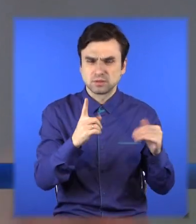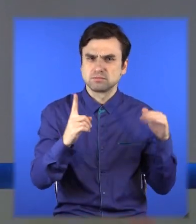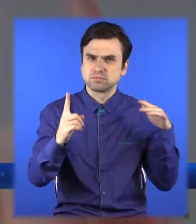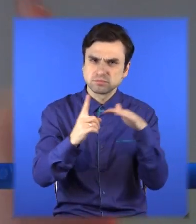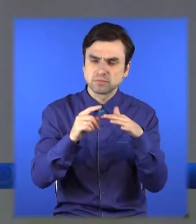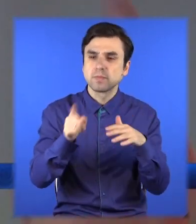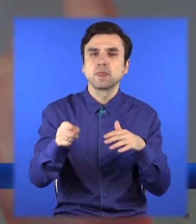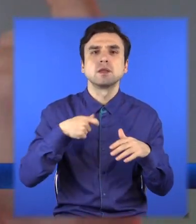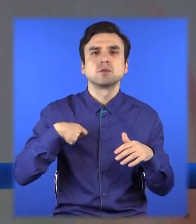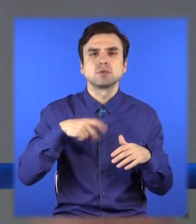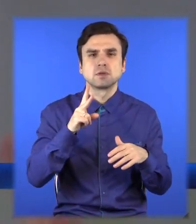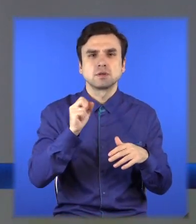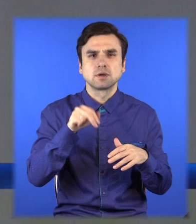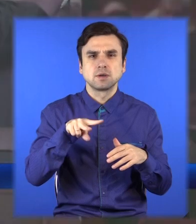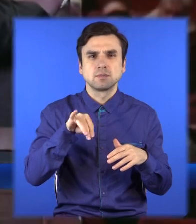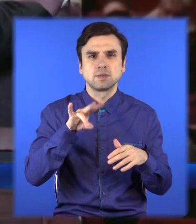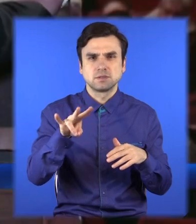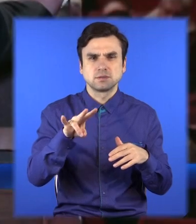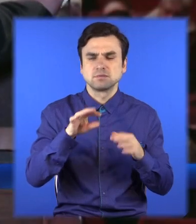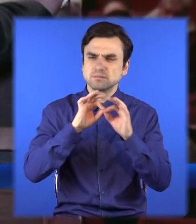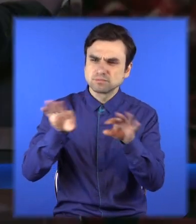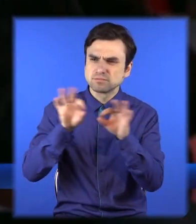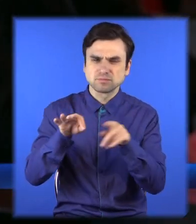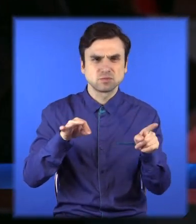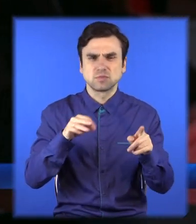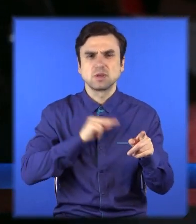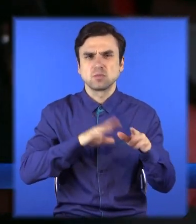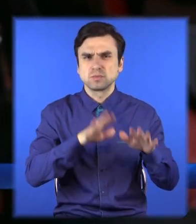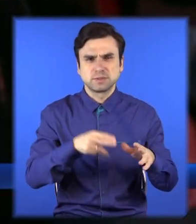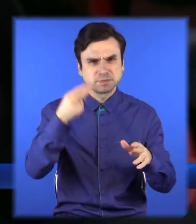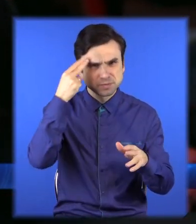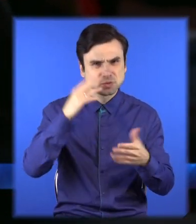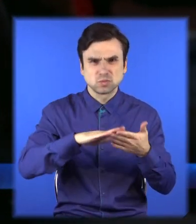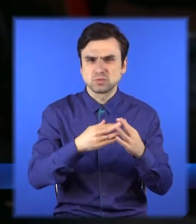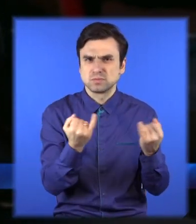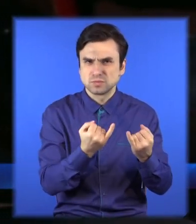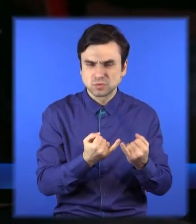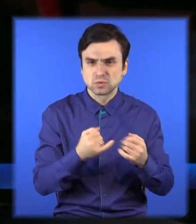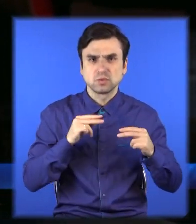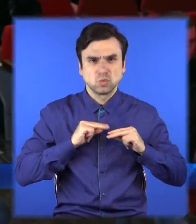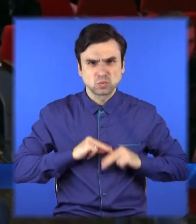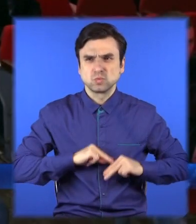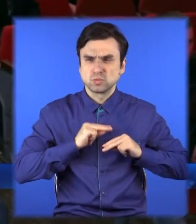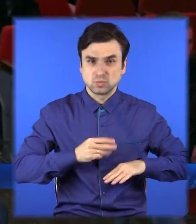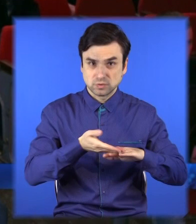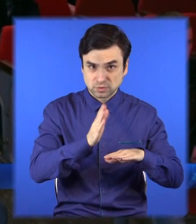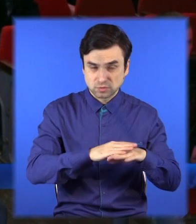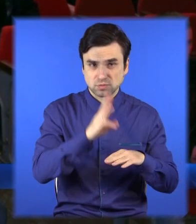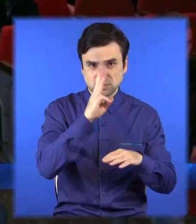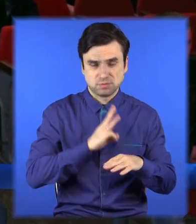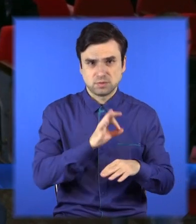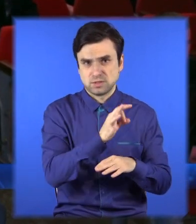нардепу Сергію Капліну про жахливе ставлення до них на роботі. Запевнили, що за важку працю отримують копійки. Умови